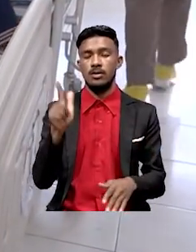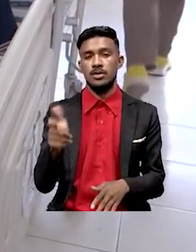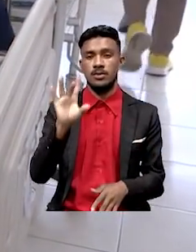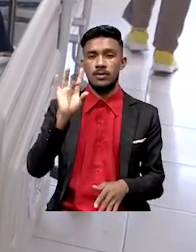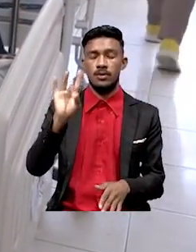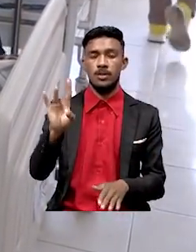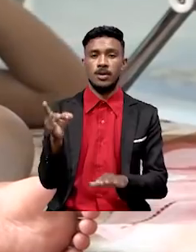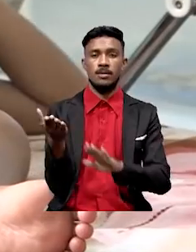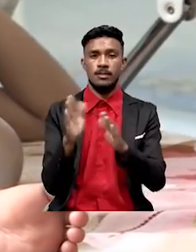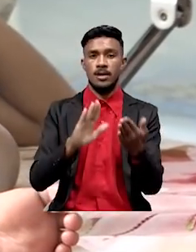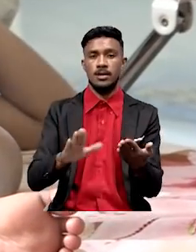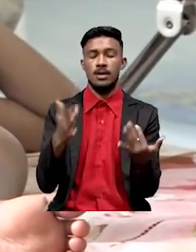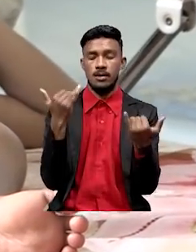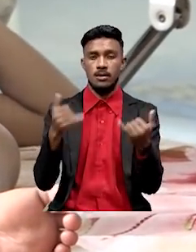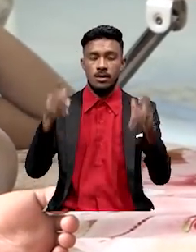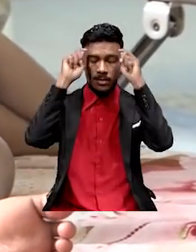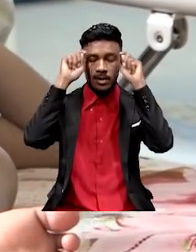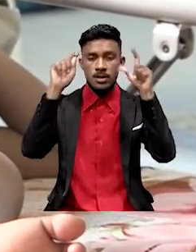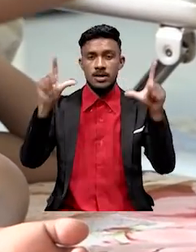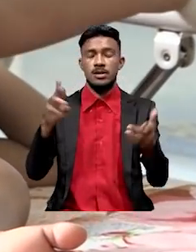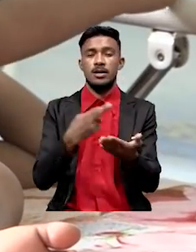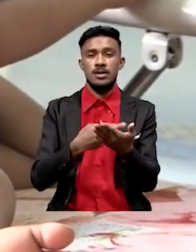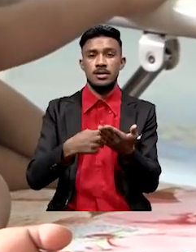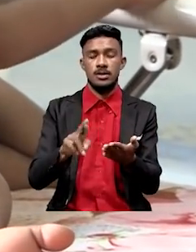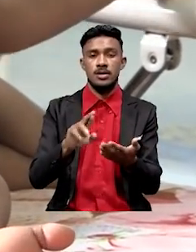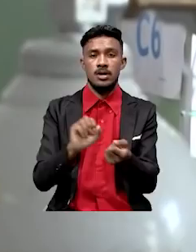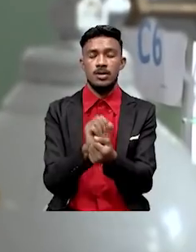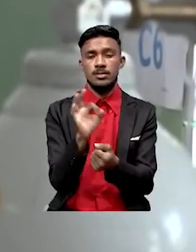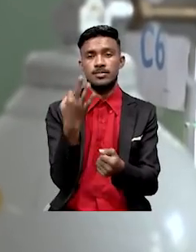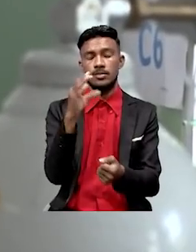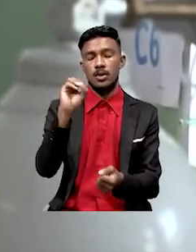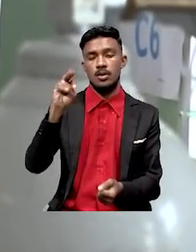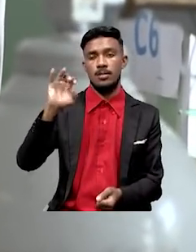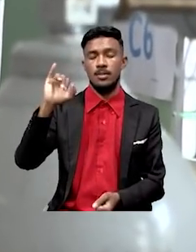convida. Dadaune Timor Leste resiste ona caso positivo variante Omicron COVID-19